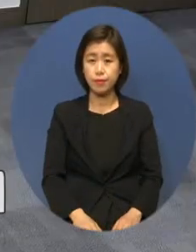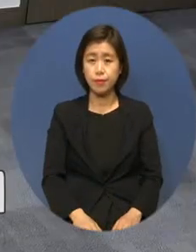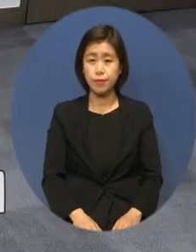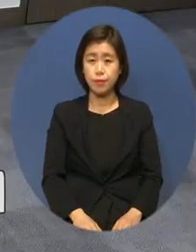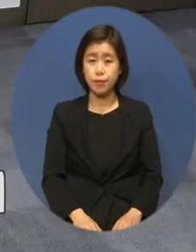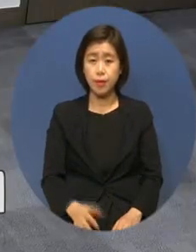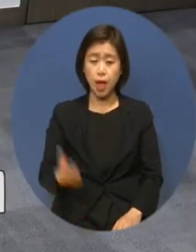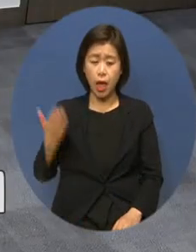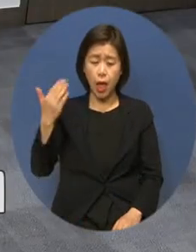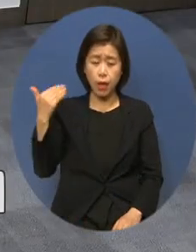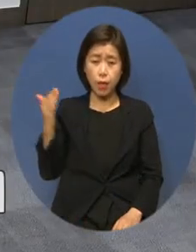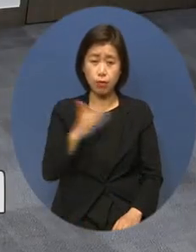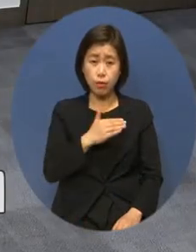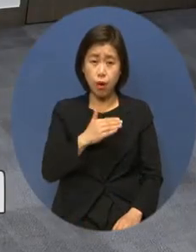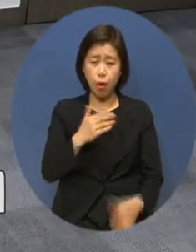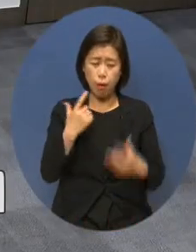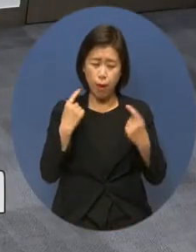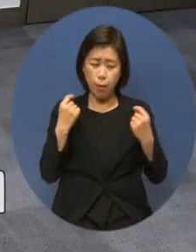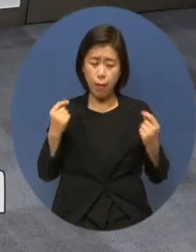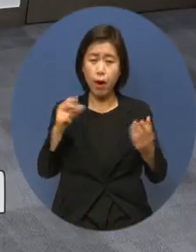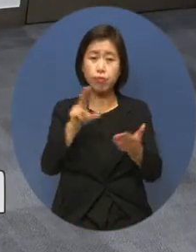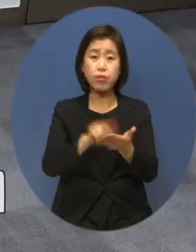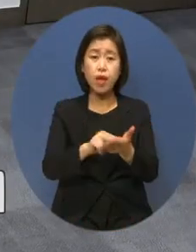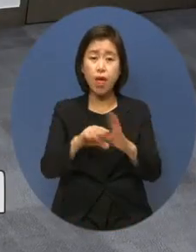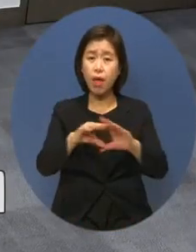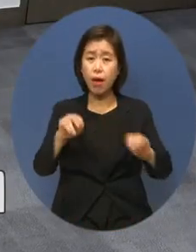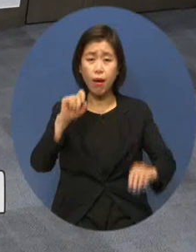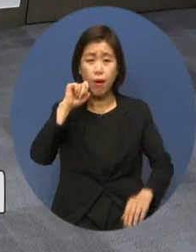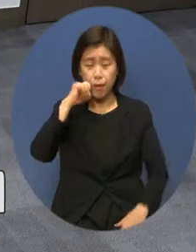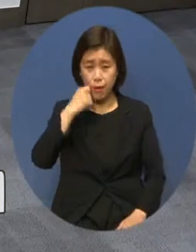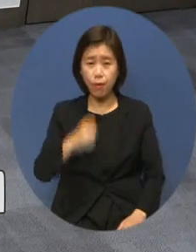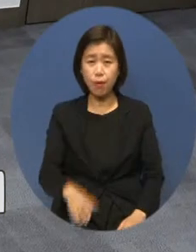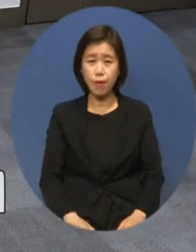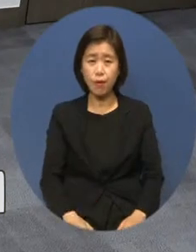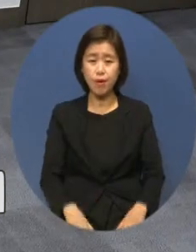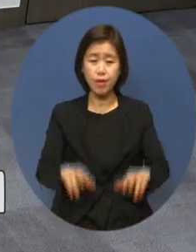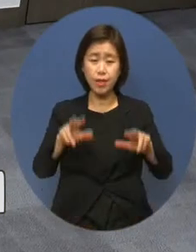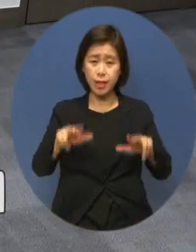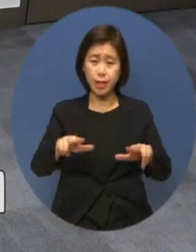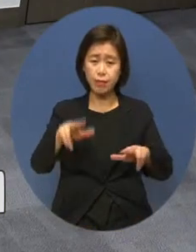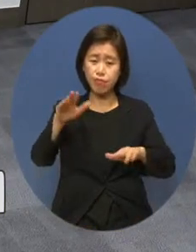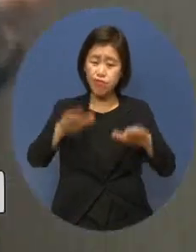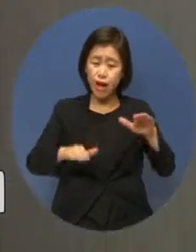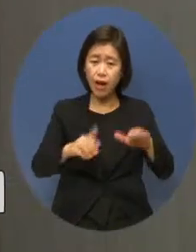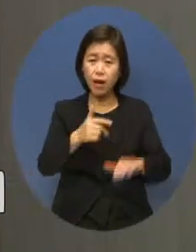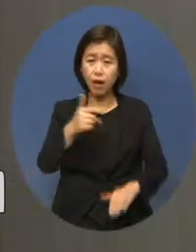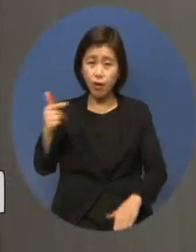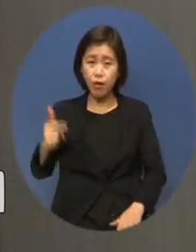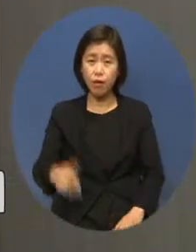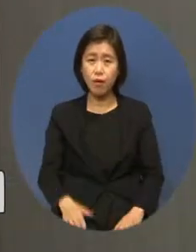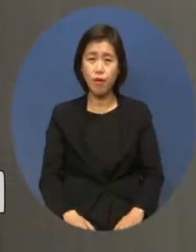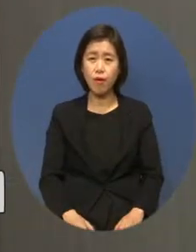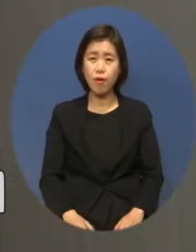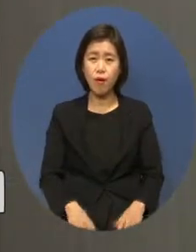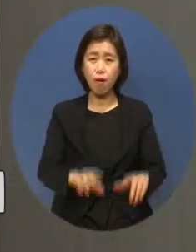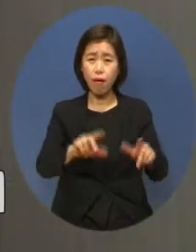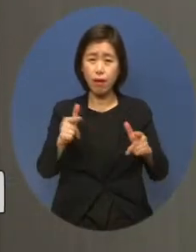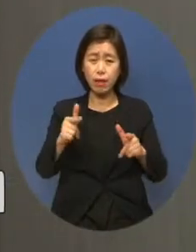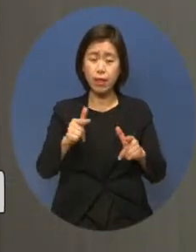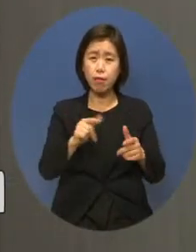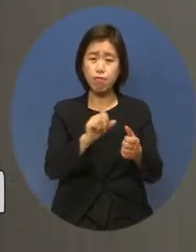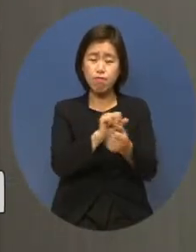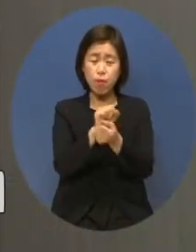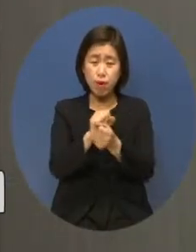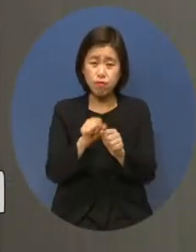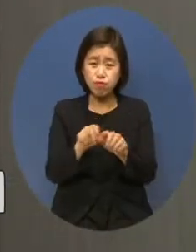한 문제들이잖아요. 네. 게다가 지금처럼 세상이 불확실해지고 또 불평등이 심화되고 뭐 초유의 감염병 사태가